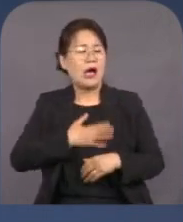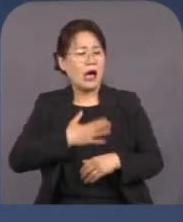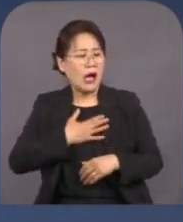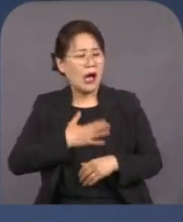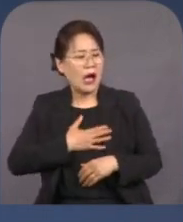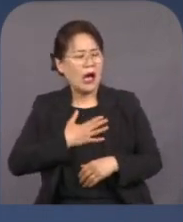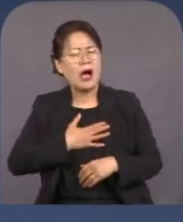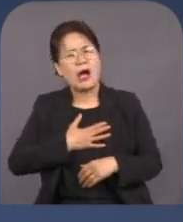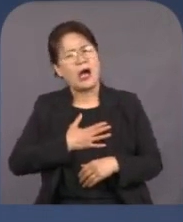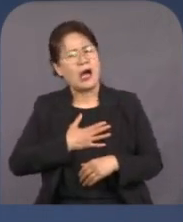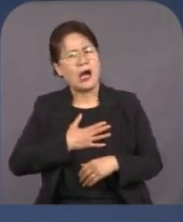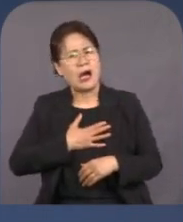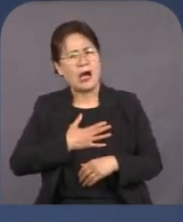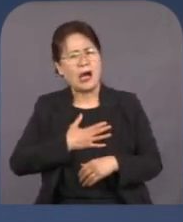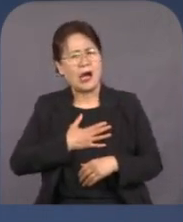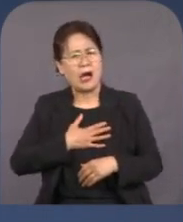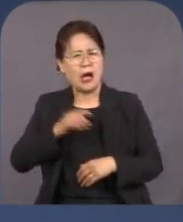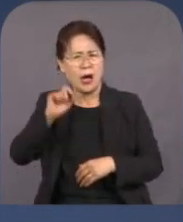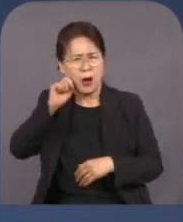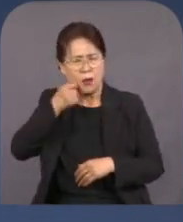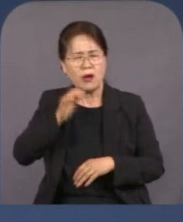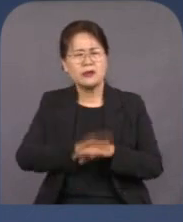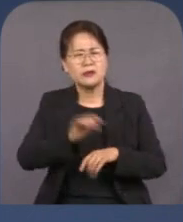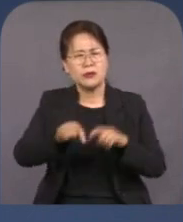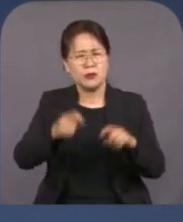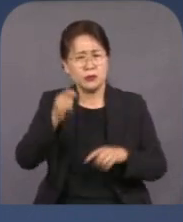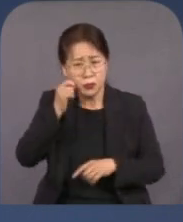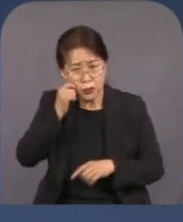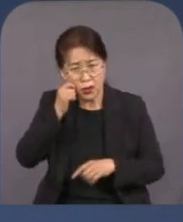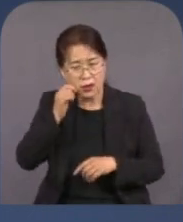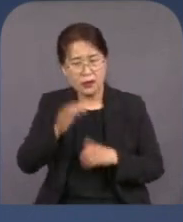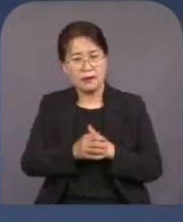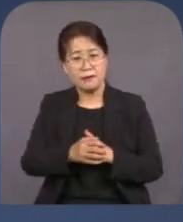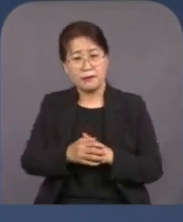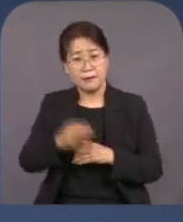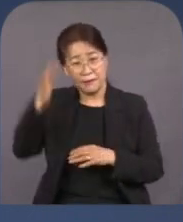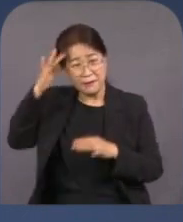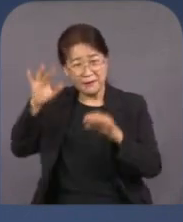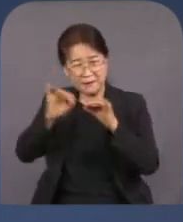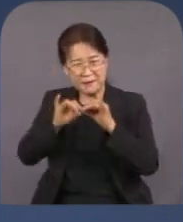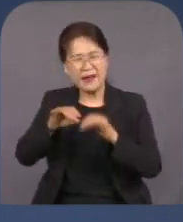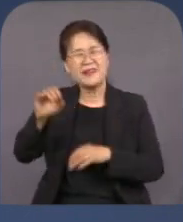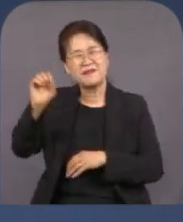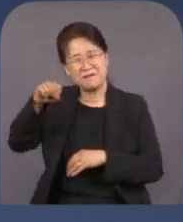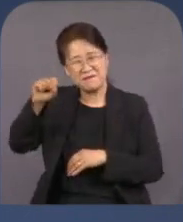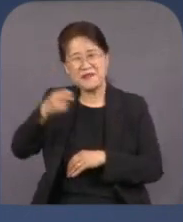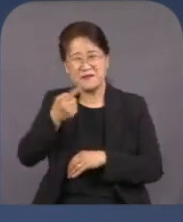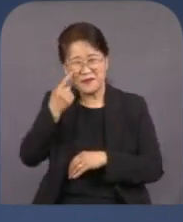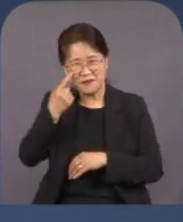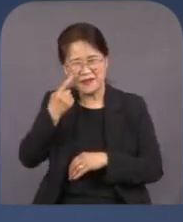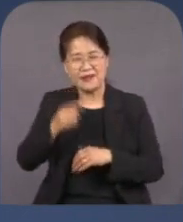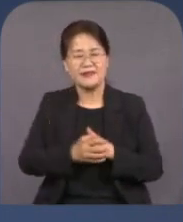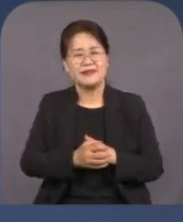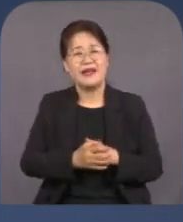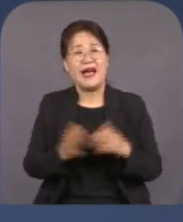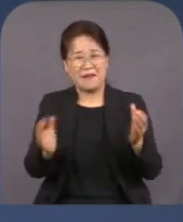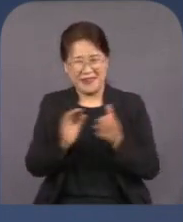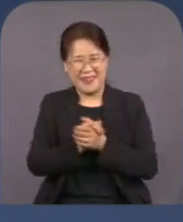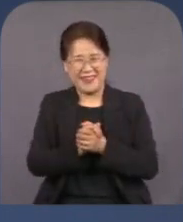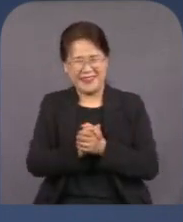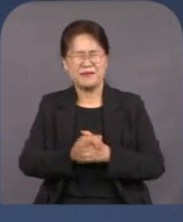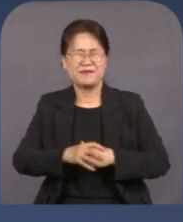안 되는 것이 바로 기도라는 것입니다 여러분 동의하시면 고개를 한번 거듭해 보세요 아멘